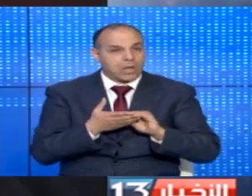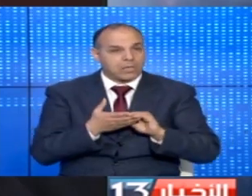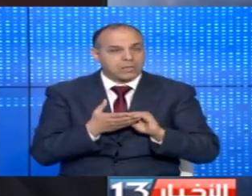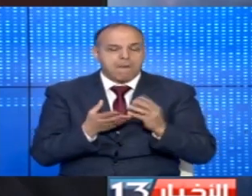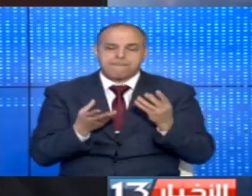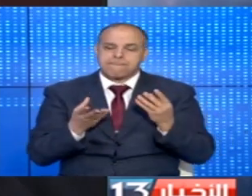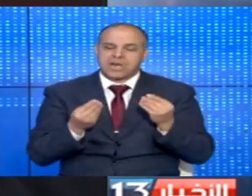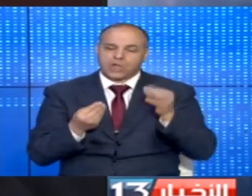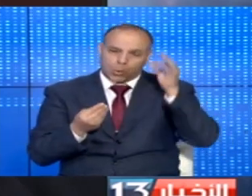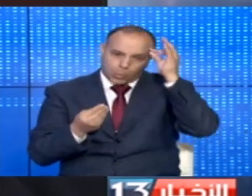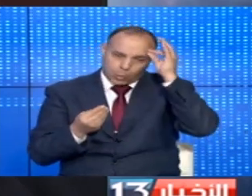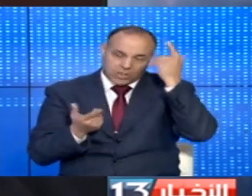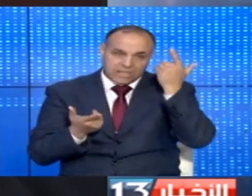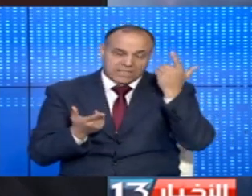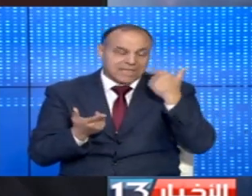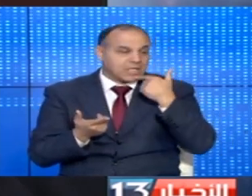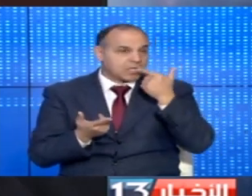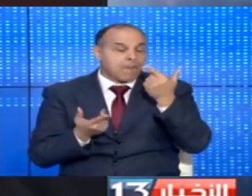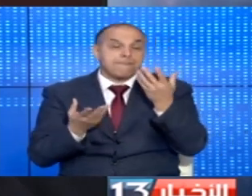الحبيب